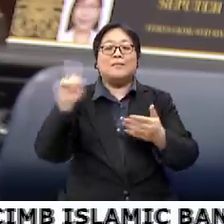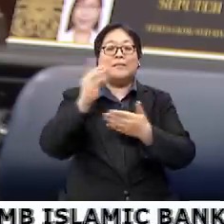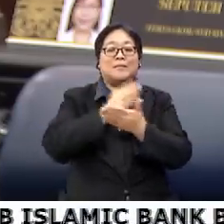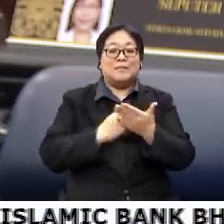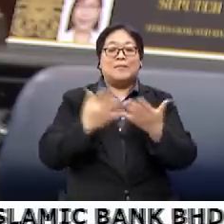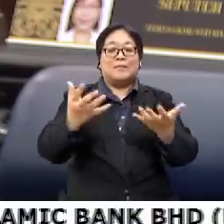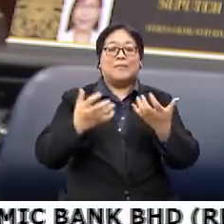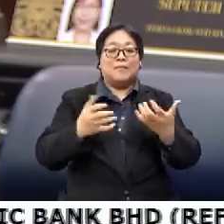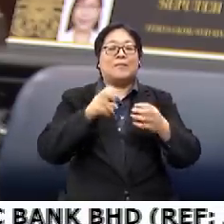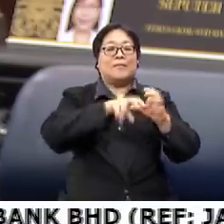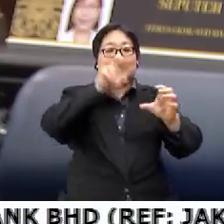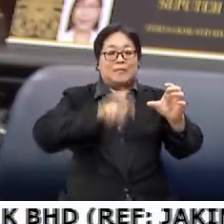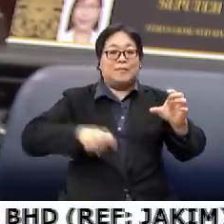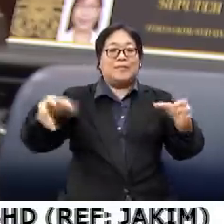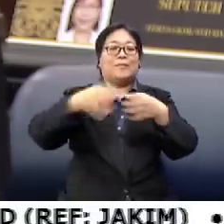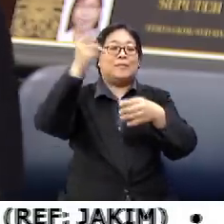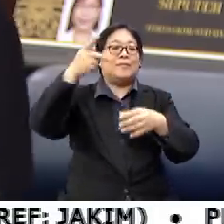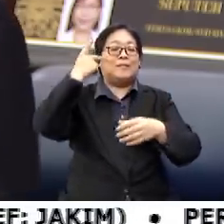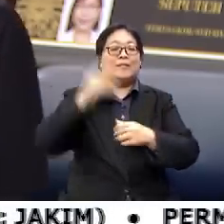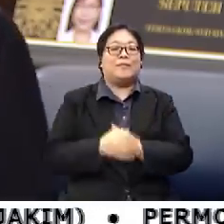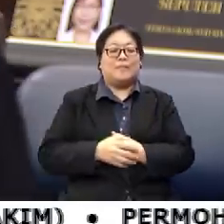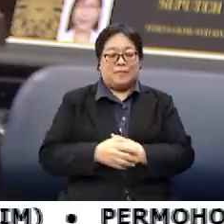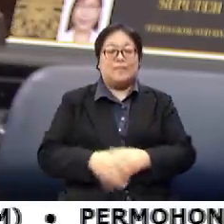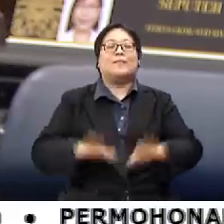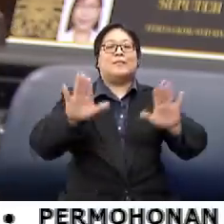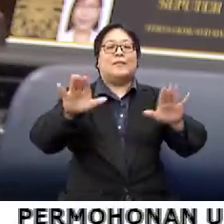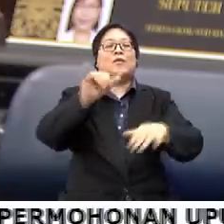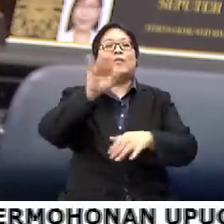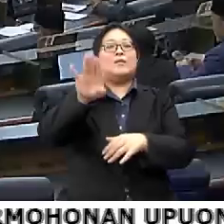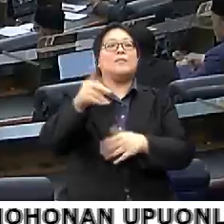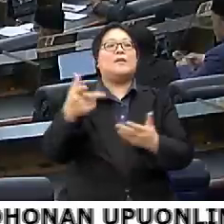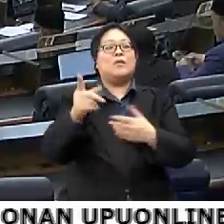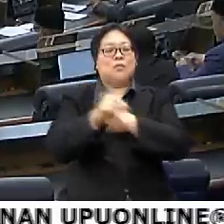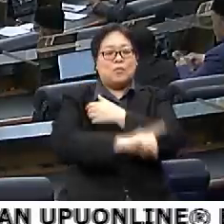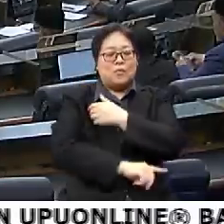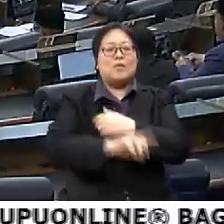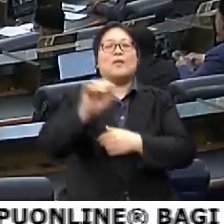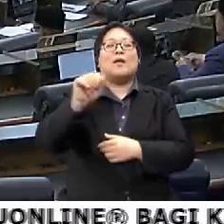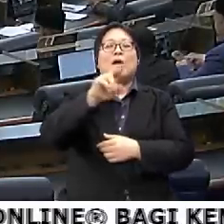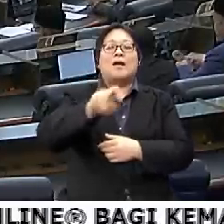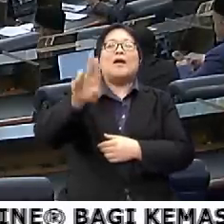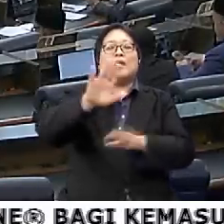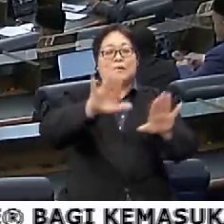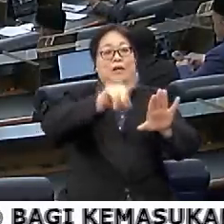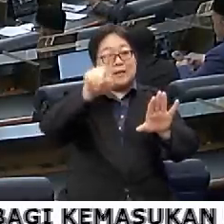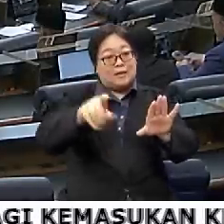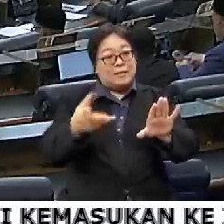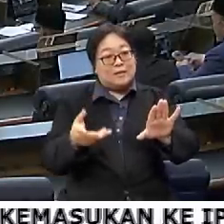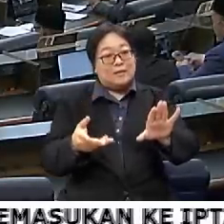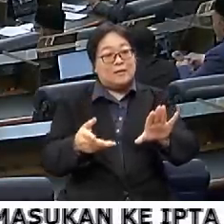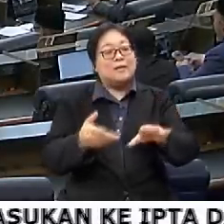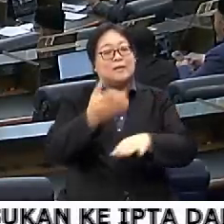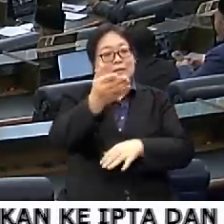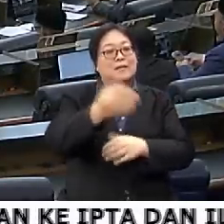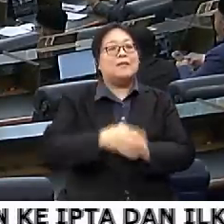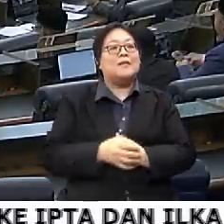yang ingin untuk nak melompat daripada satu yang tempat ke tempat. Baik. Ya. Yang Mohd, dari segi hukum, Arau. Pembelian Arau nak tanya ke? Tanya.